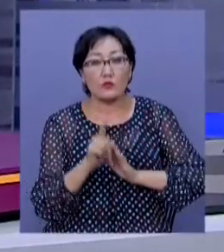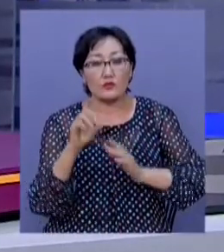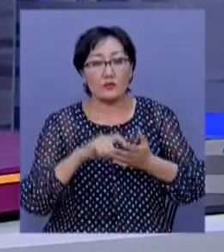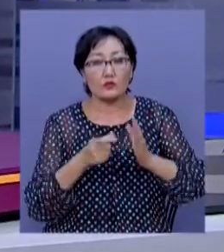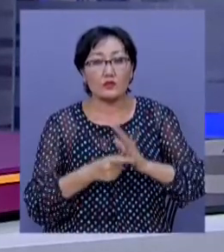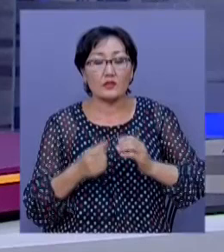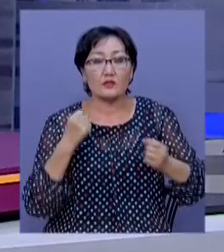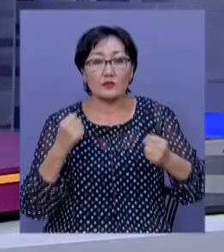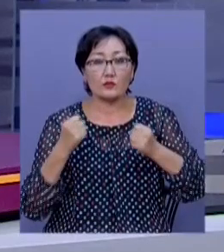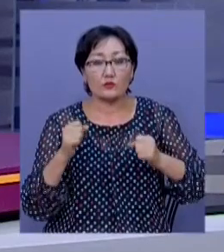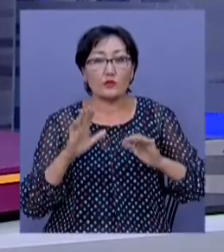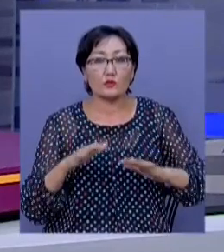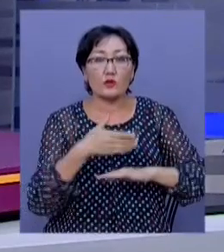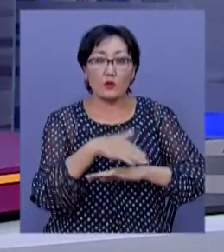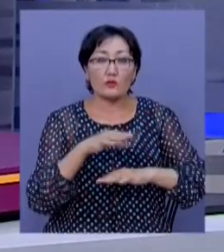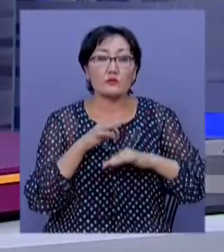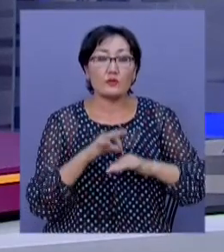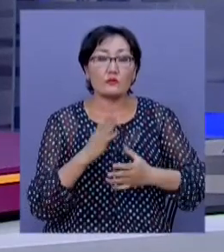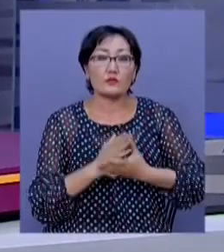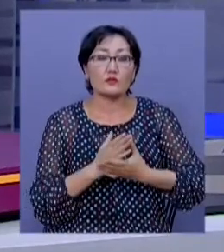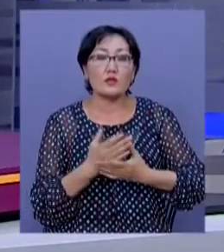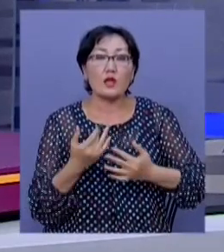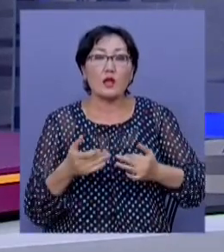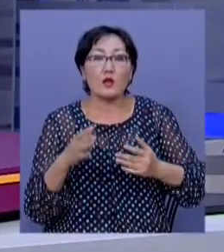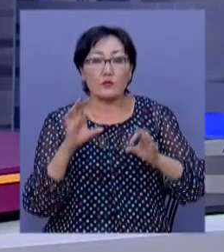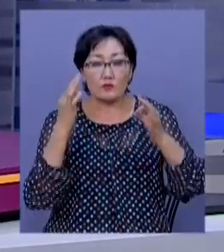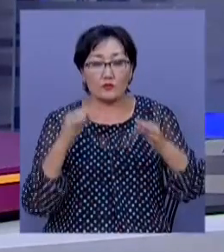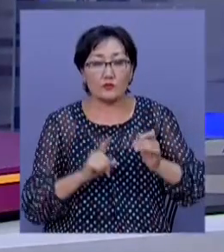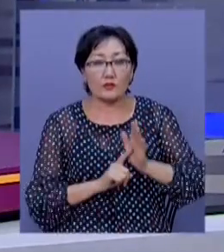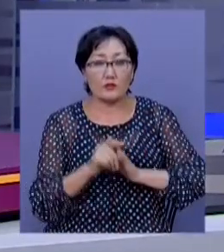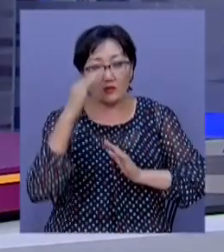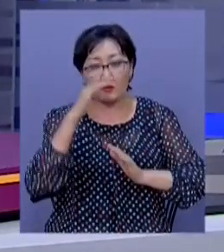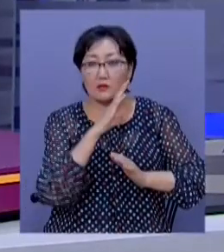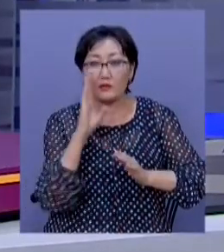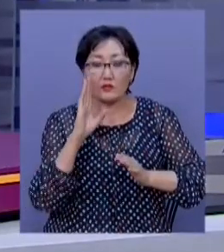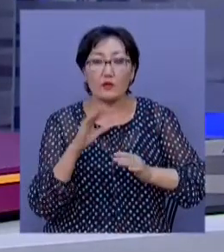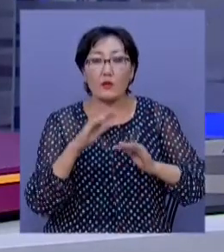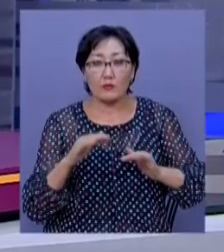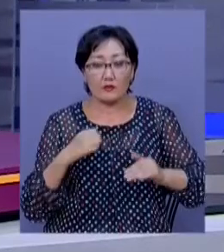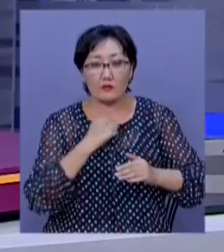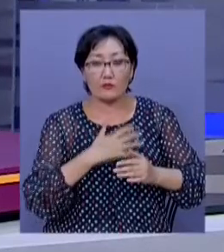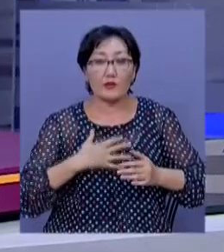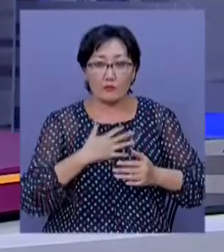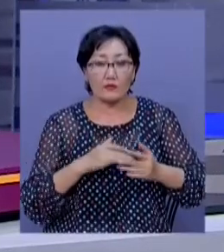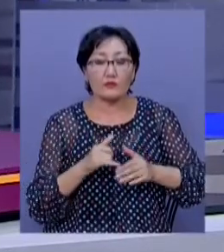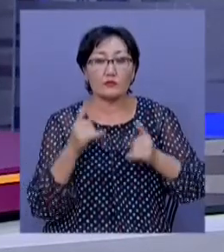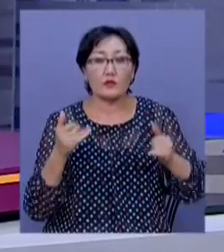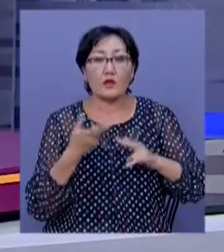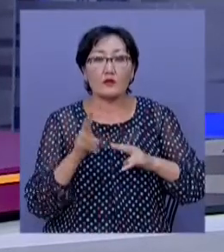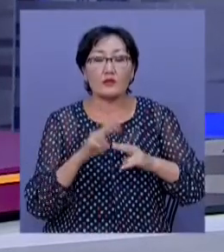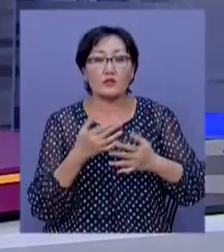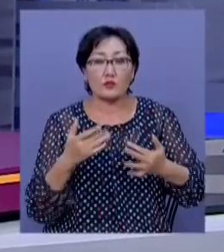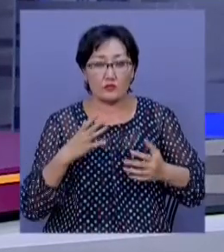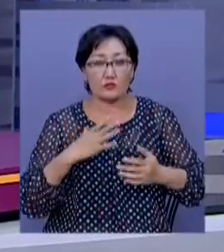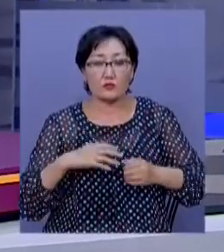дене шынықтыру сабағы тек сыртта өткізіледі. Ал қара күзден бастап ата-ана мен баланың уайымы арта түседі. Бұл бассыздыққа